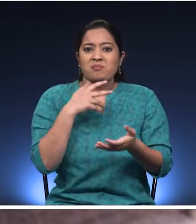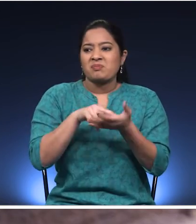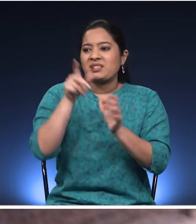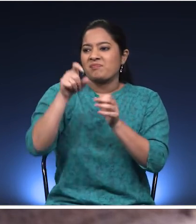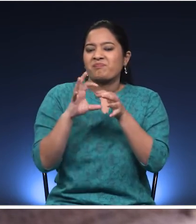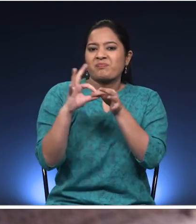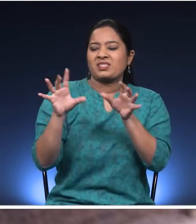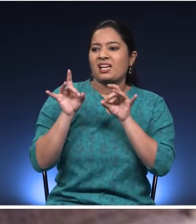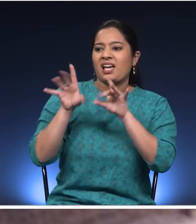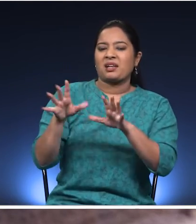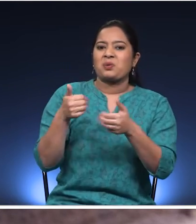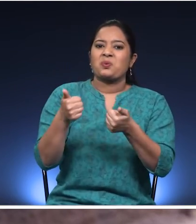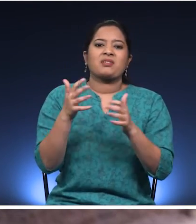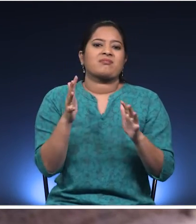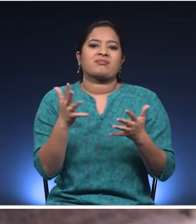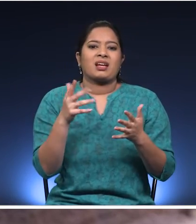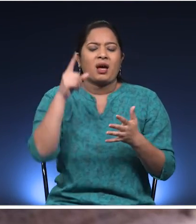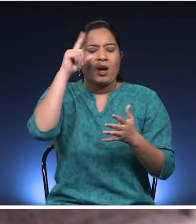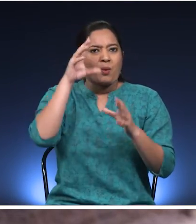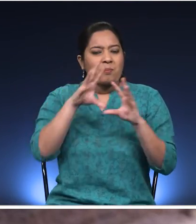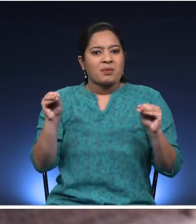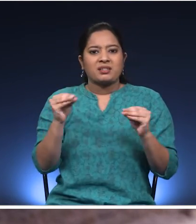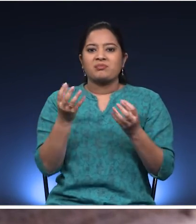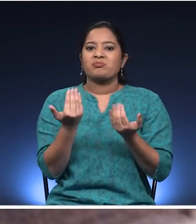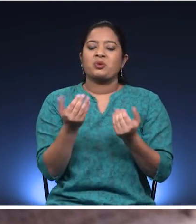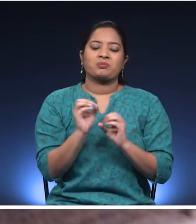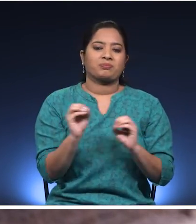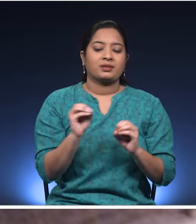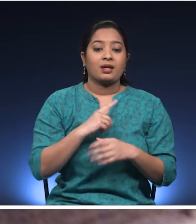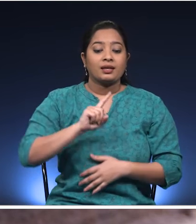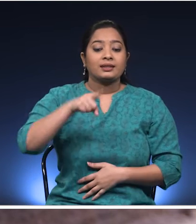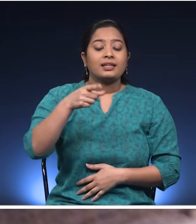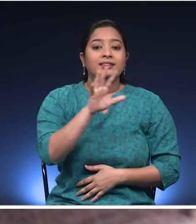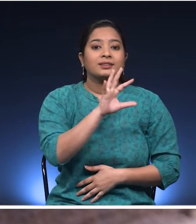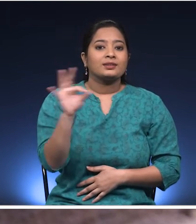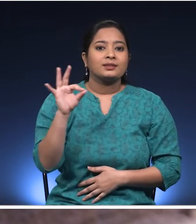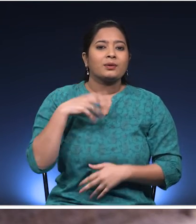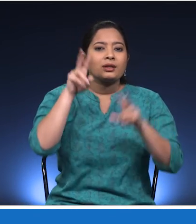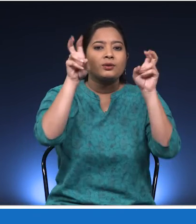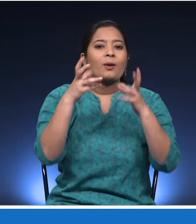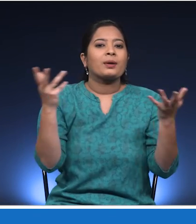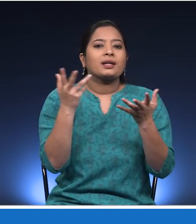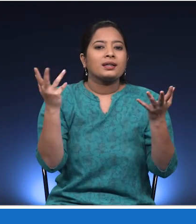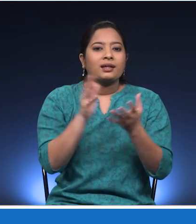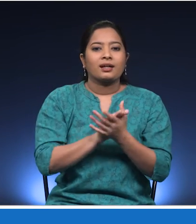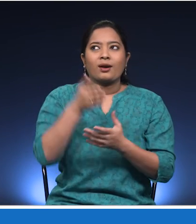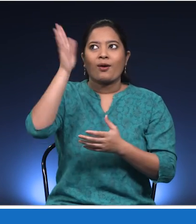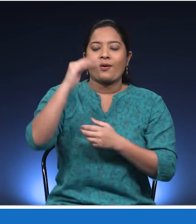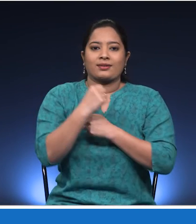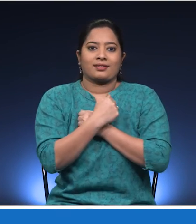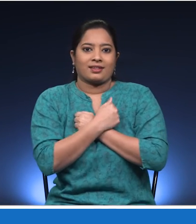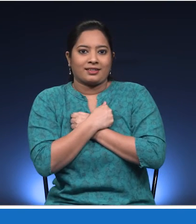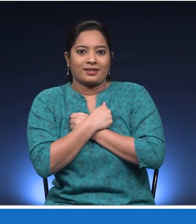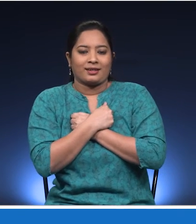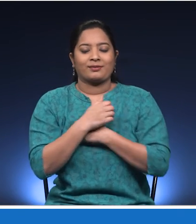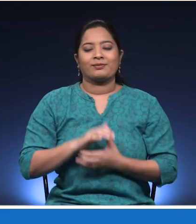खराब करती है और मनुष्य के मन को भी अशांत कर देती है। तो अगले हफ्ते हम सीखेंगे परमेश्वर के प्रेम